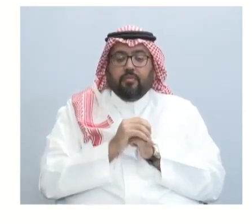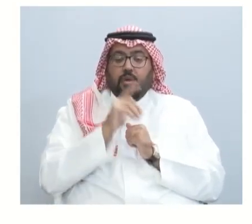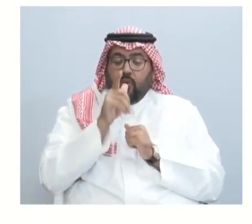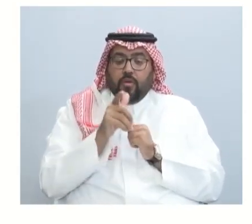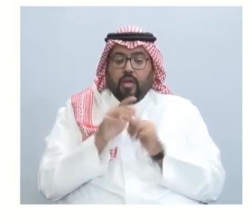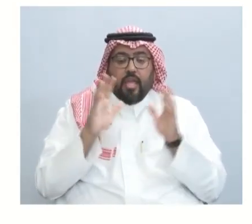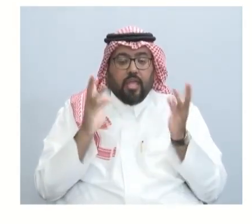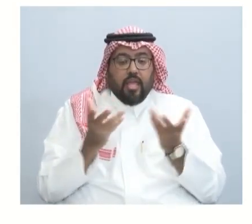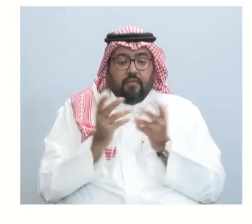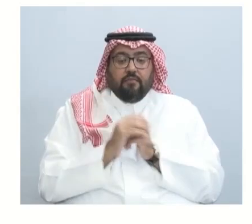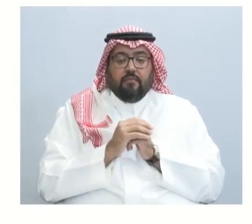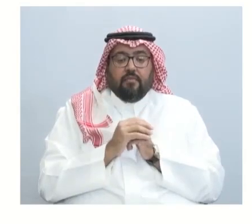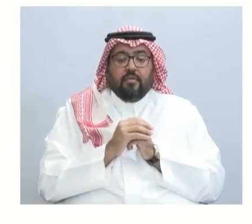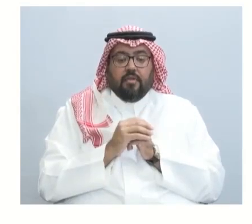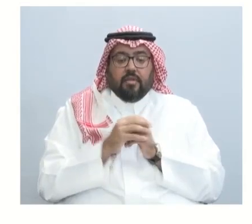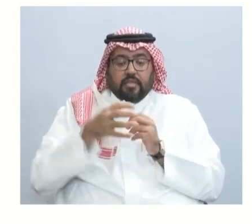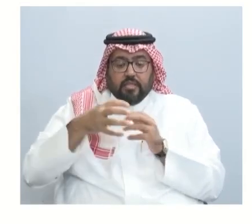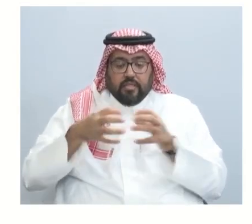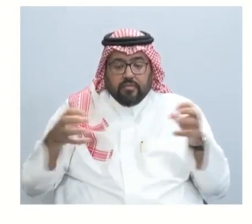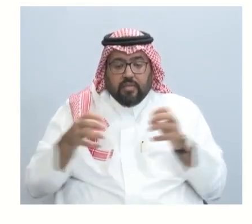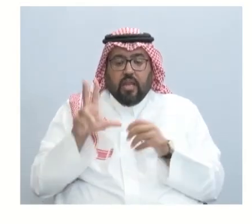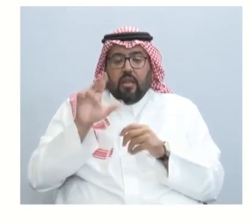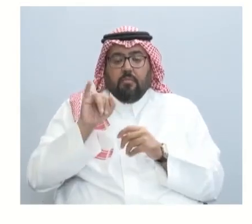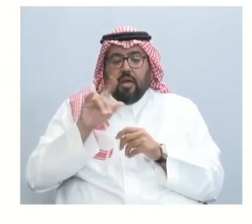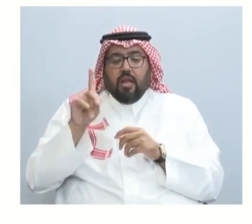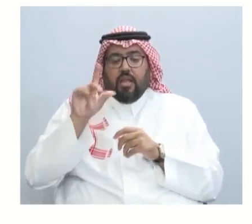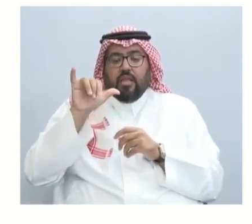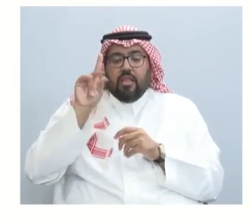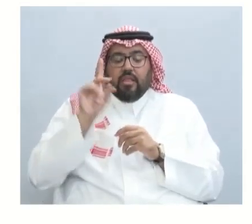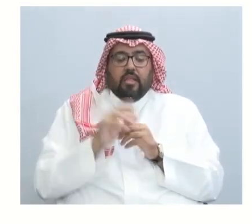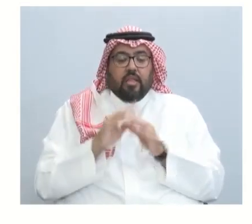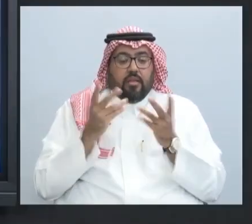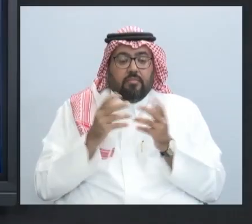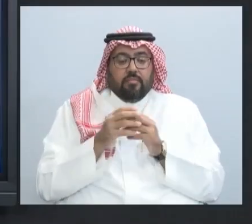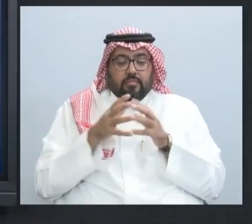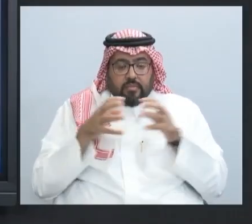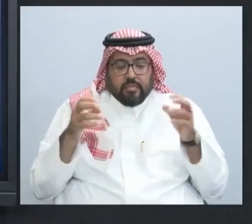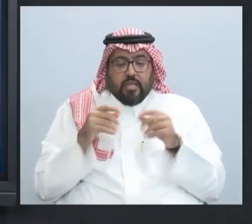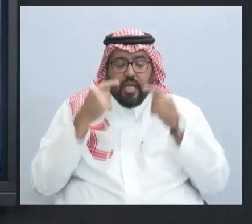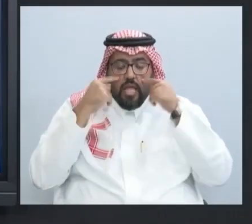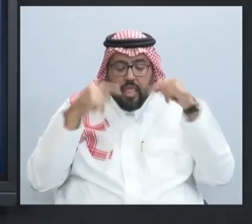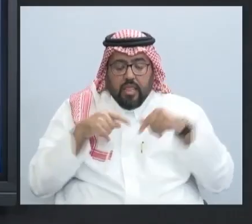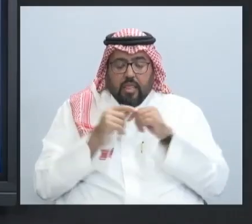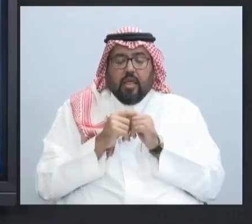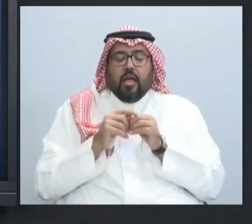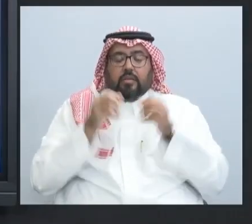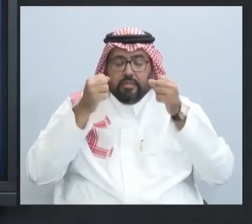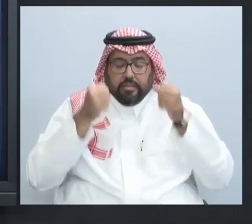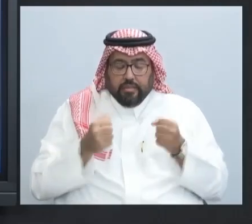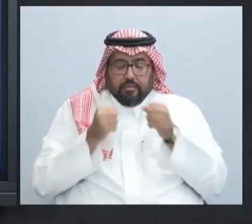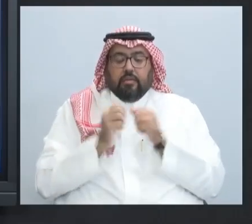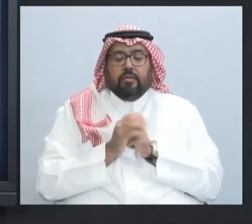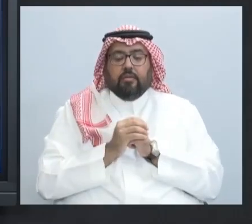كيف تفصل المخاليط المخاليط هي جزء من حياتنا ونعتمد عليها